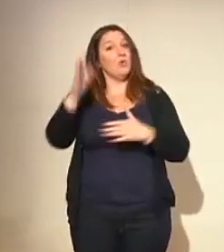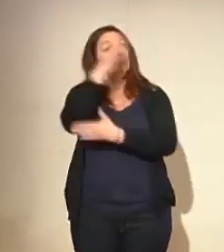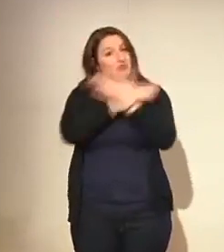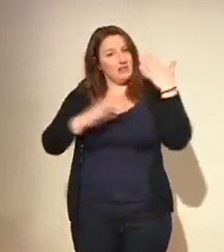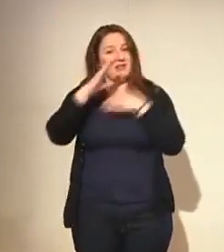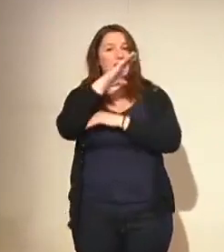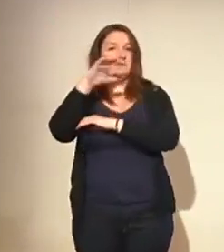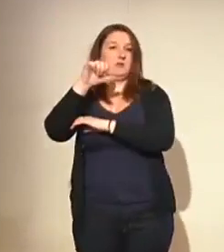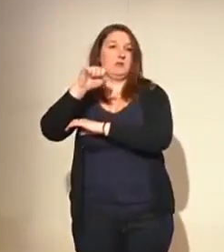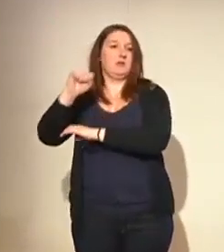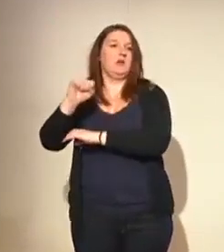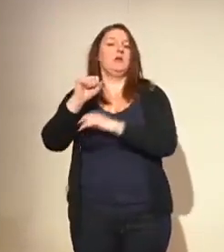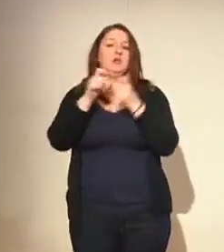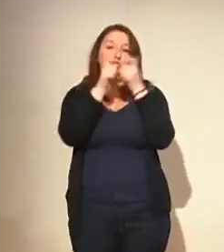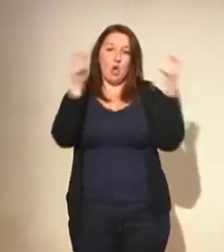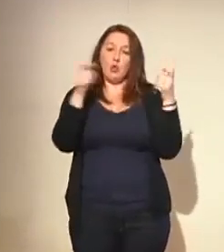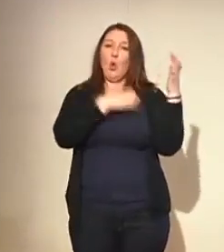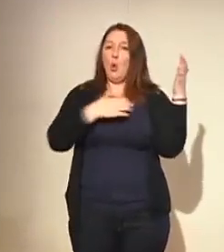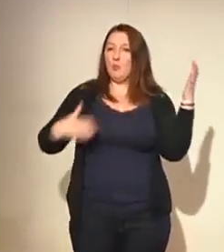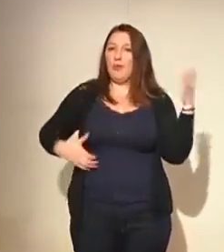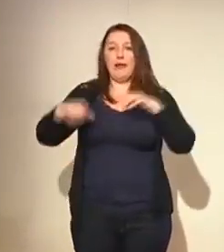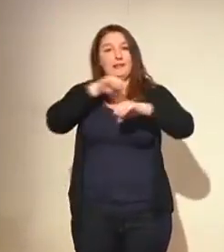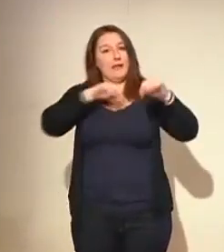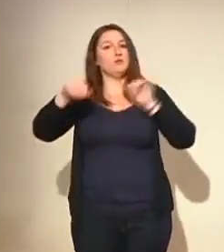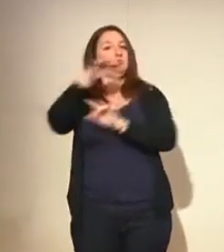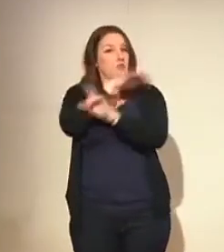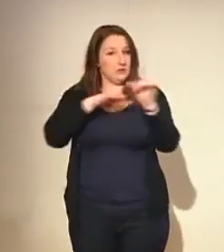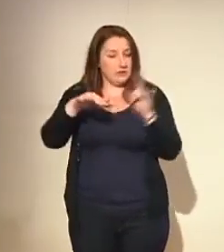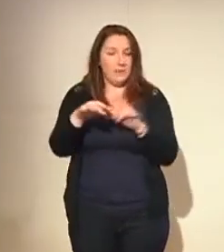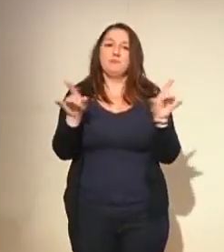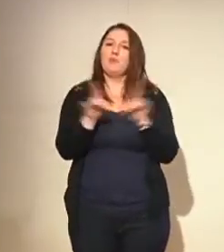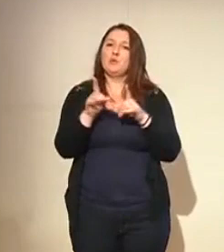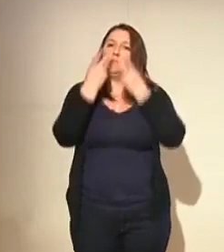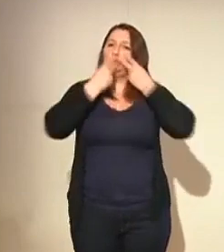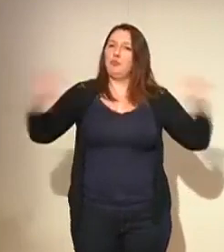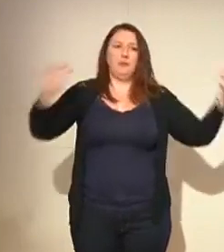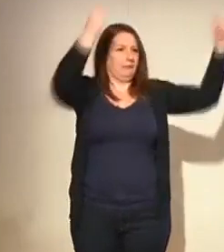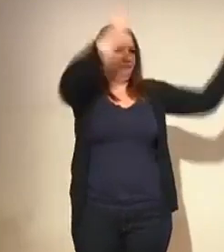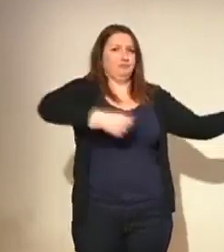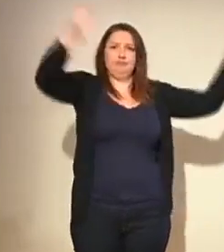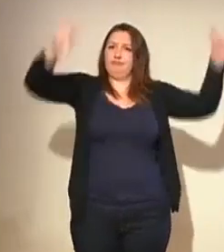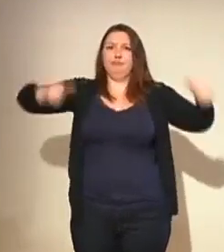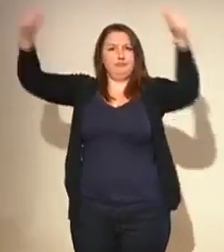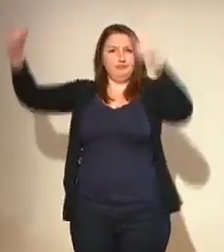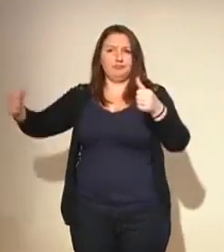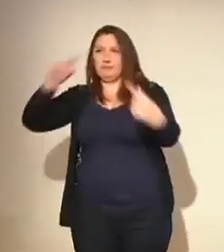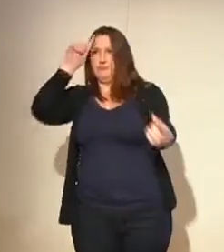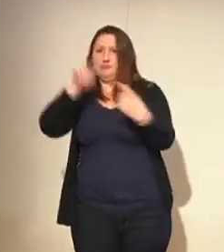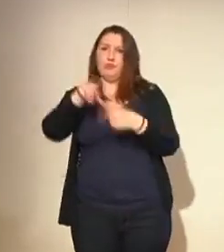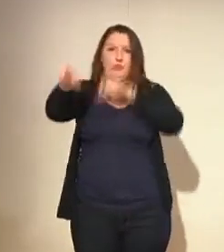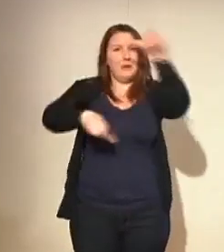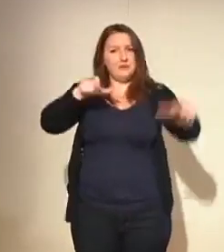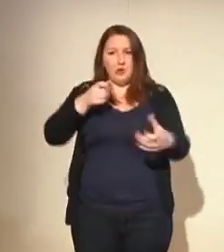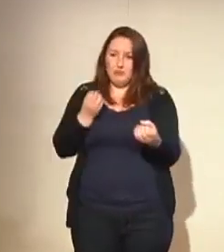d'Action Sociale et que il y a également un affichage public qui est prévu à cet effet pour susciter les